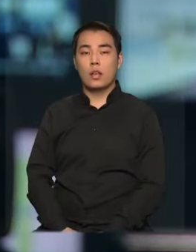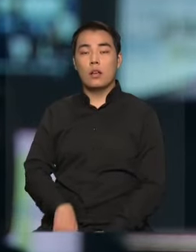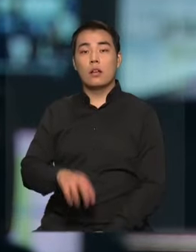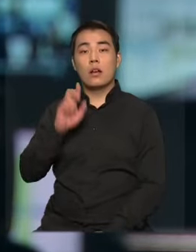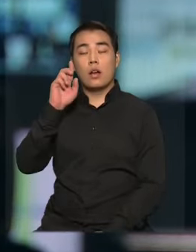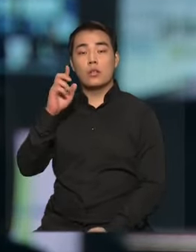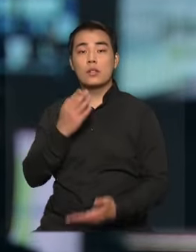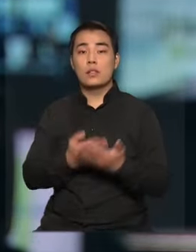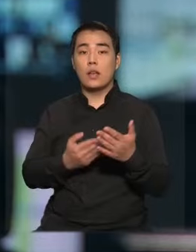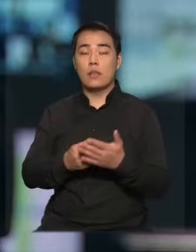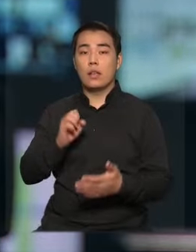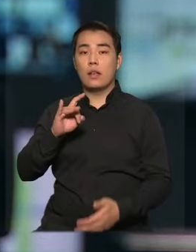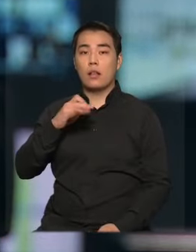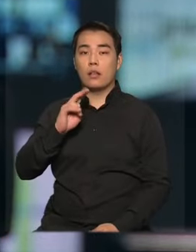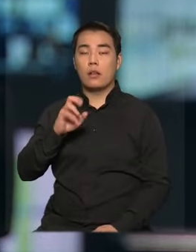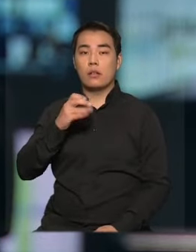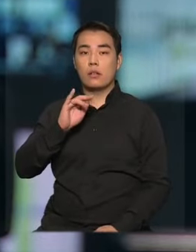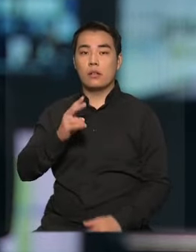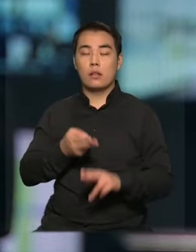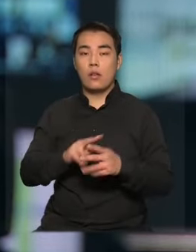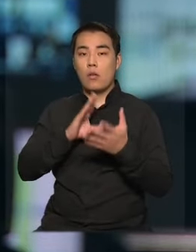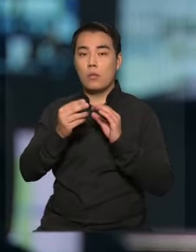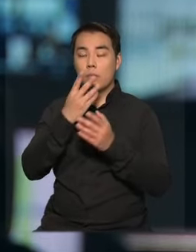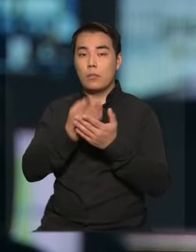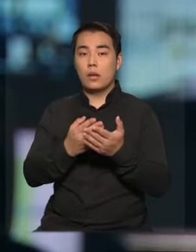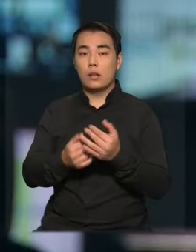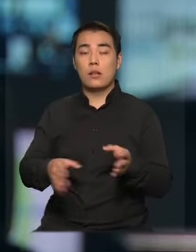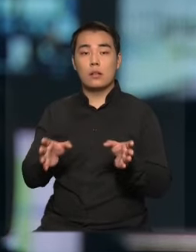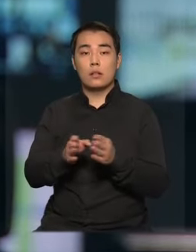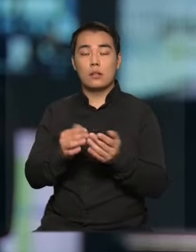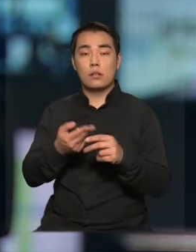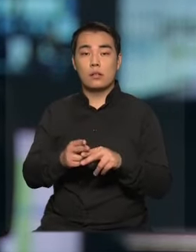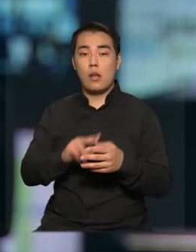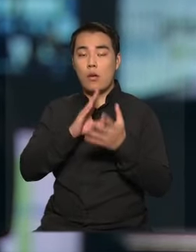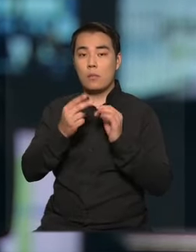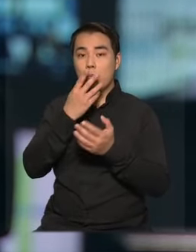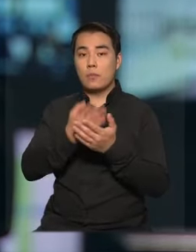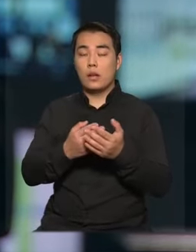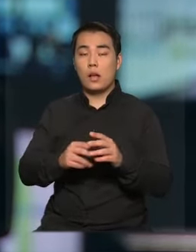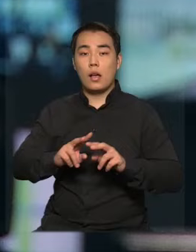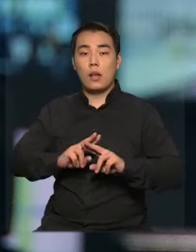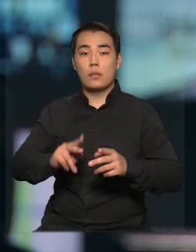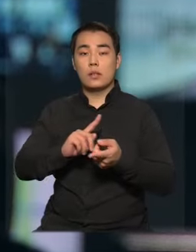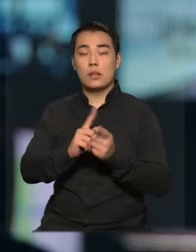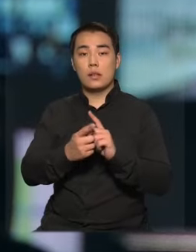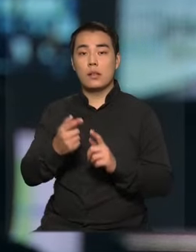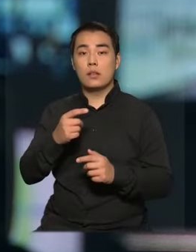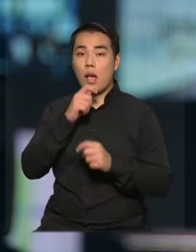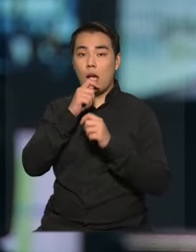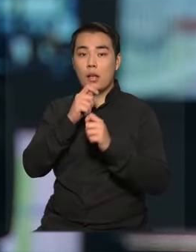Мемлекеттік кеңесші Ерлан Қаринның төрағалығымен мемлекеттік рәміздер мен ведомстволық және оларға теңестірілген өзге де